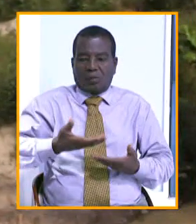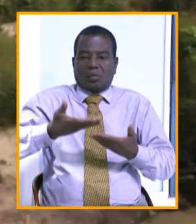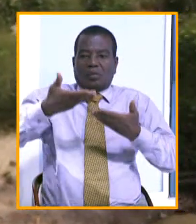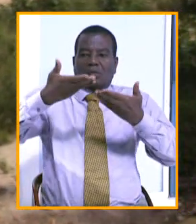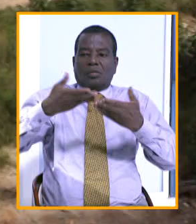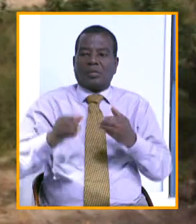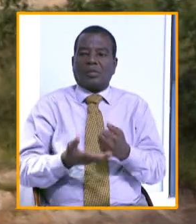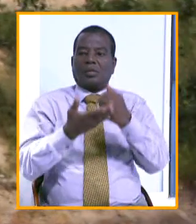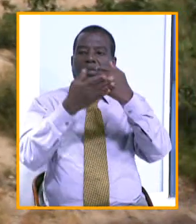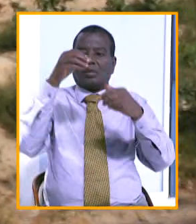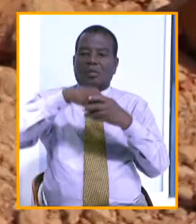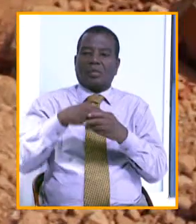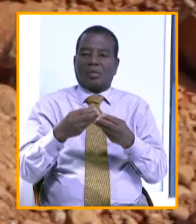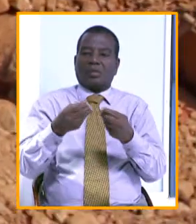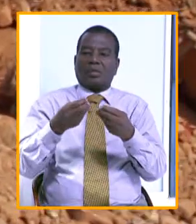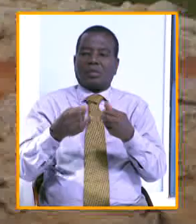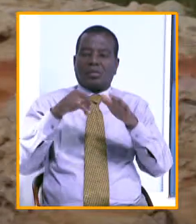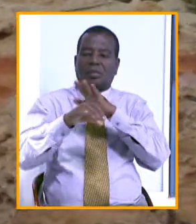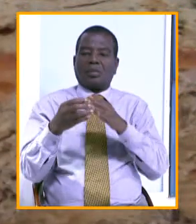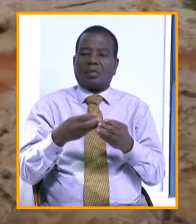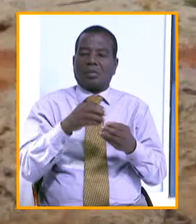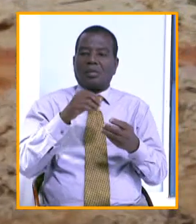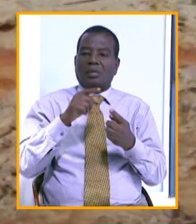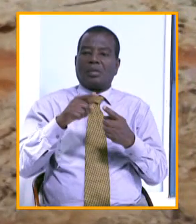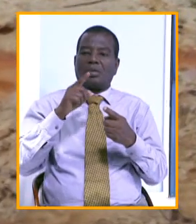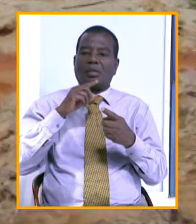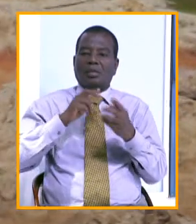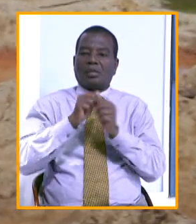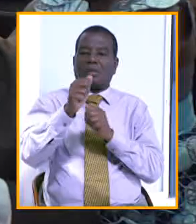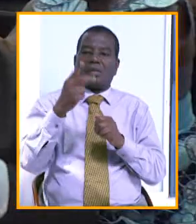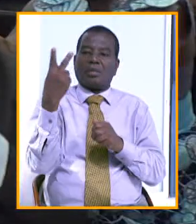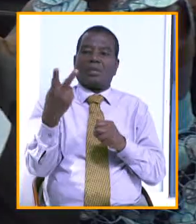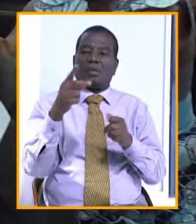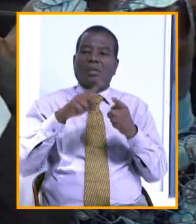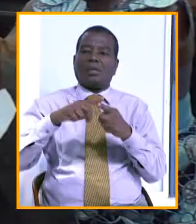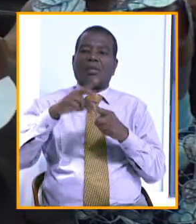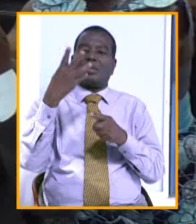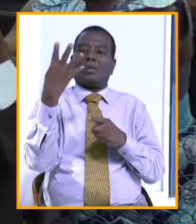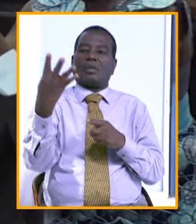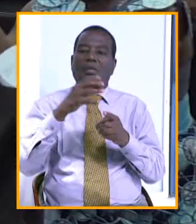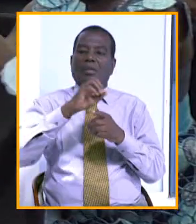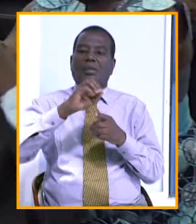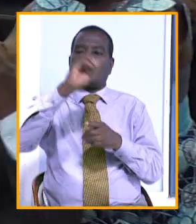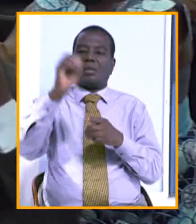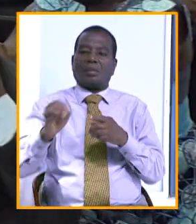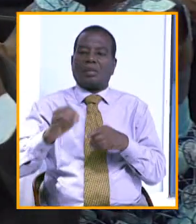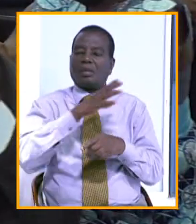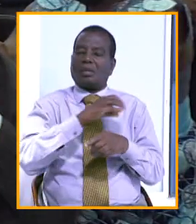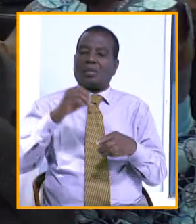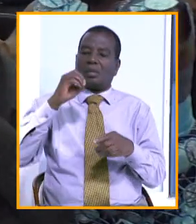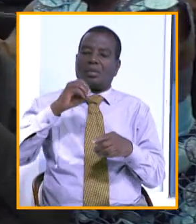Sa contribution dans le produit intérieur brut est passée de 2 à 4%. La tenue de la 5e journée des